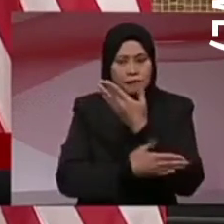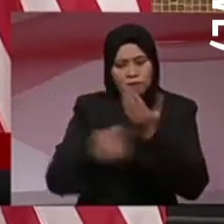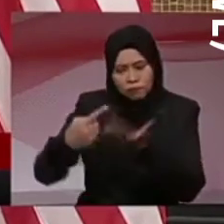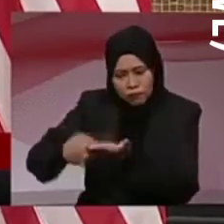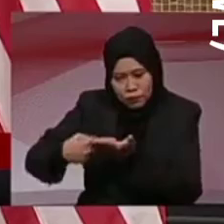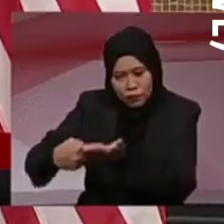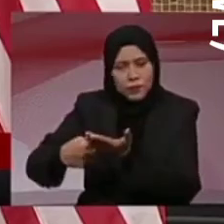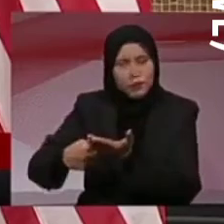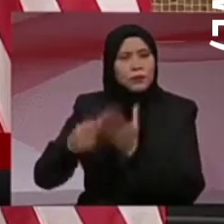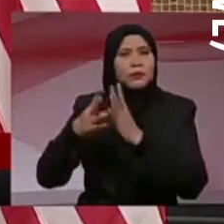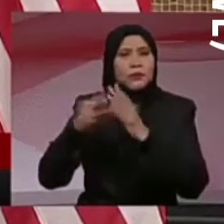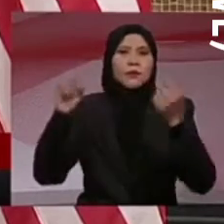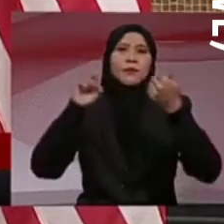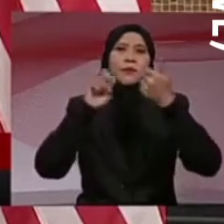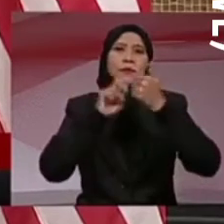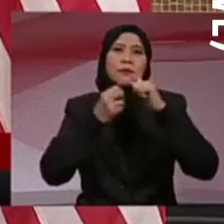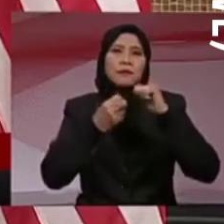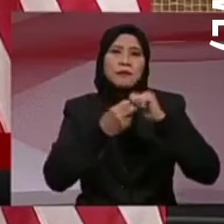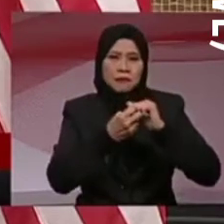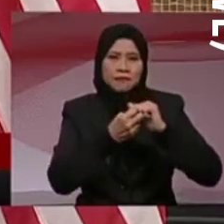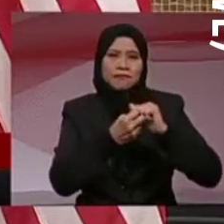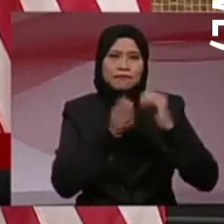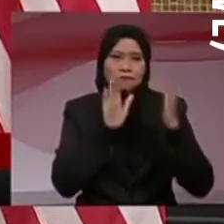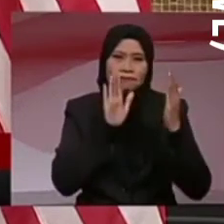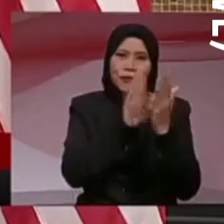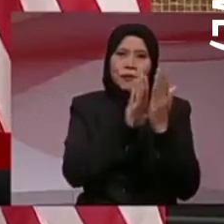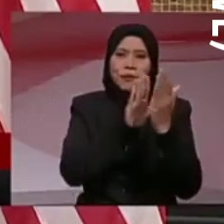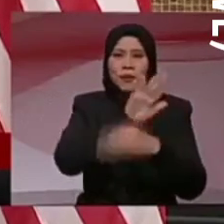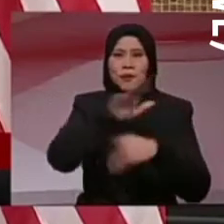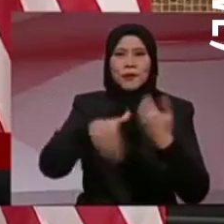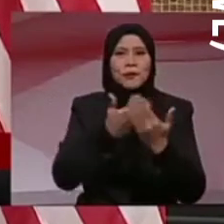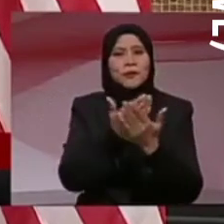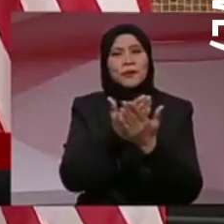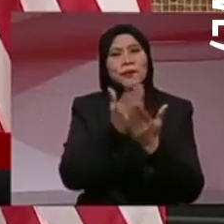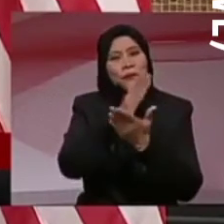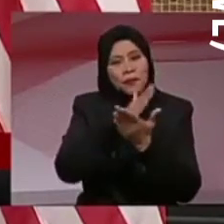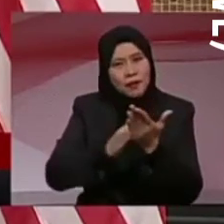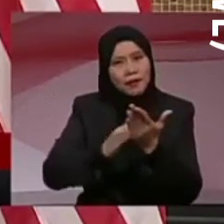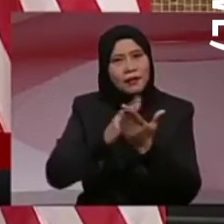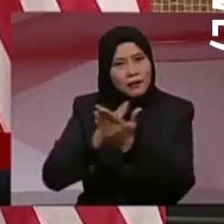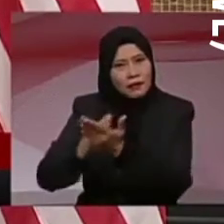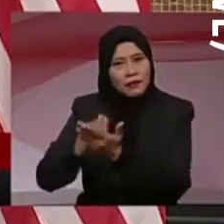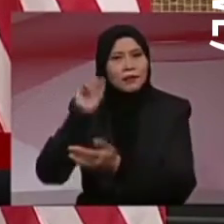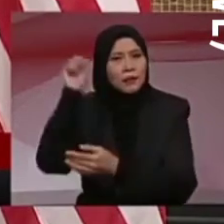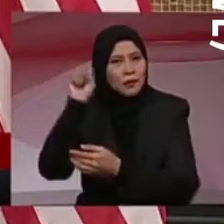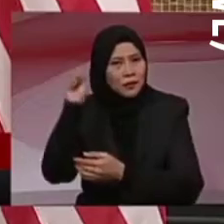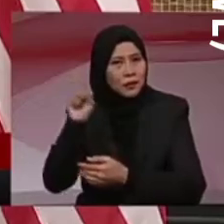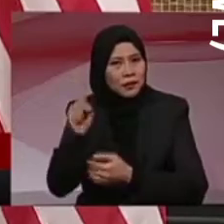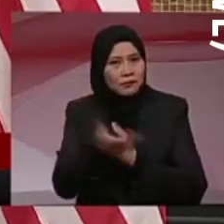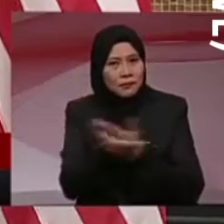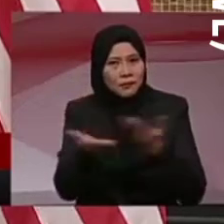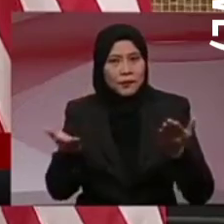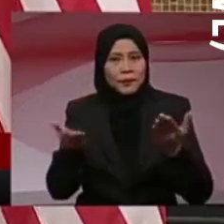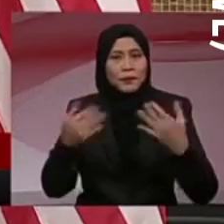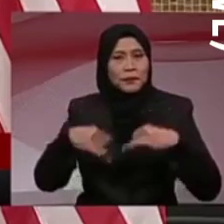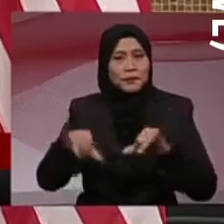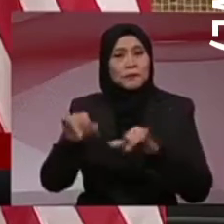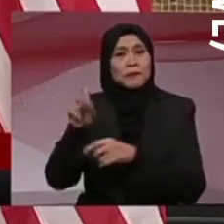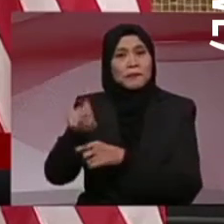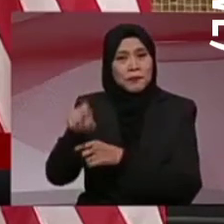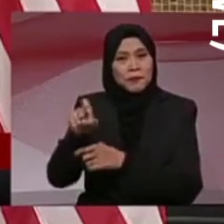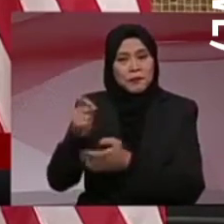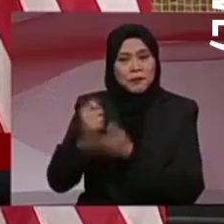Penyelesaian kepada masalah yang dihadapi oleh sebahagian daripada saudara-saudari yang masih memerlukan